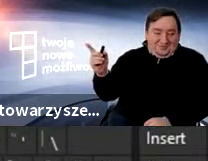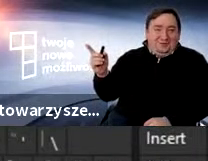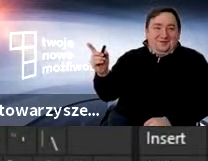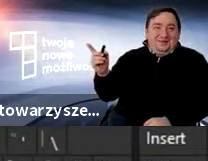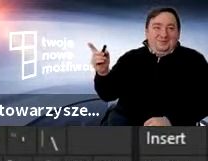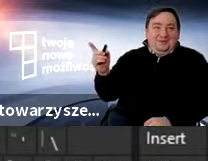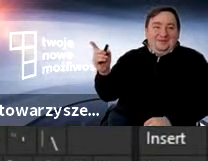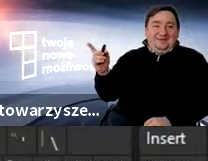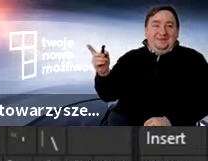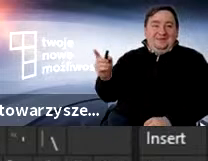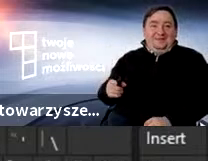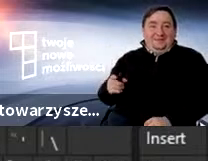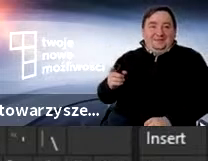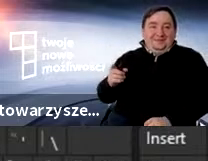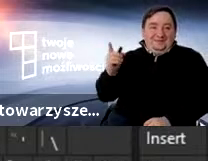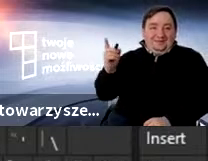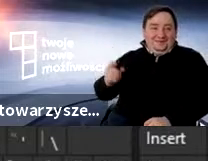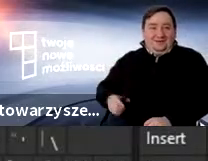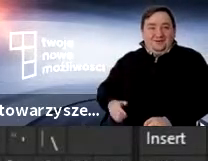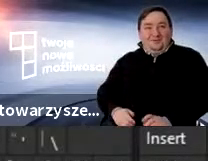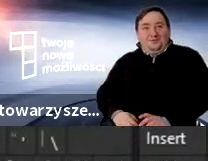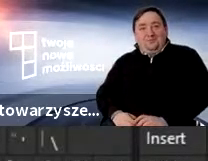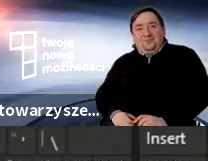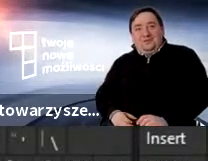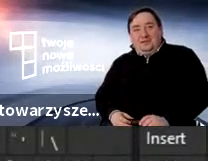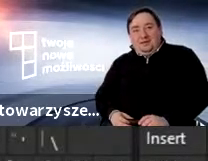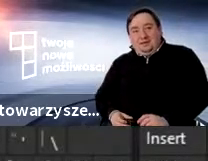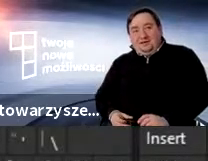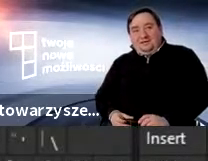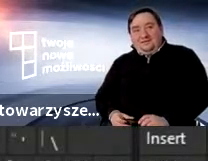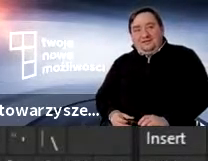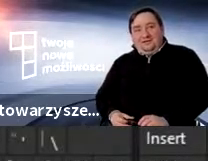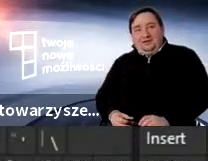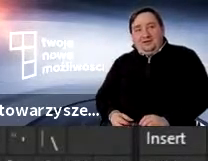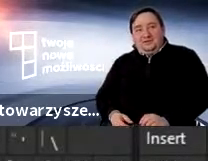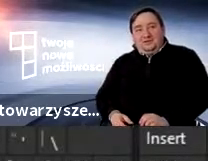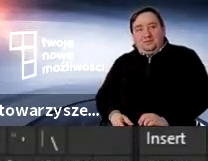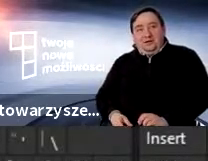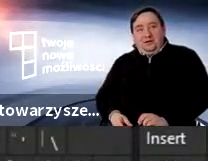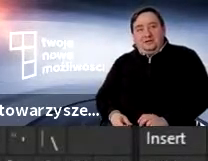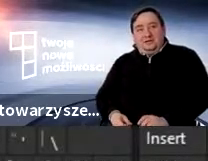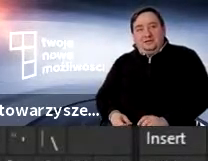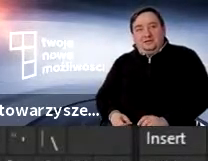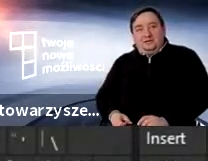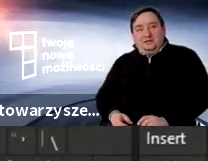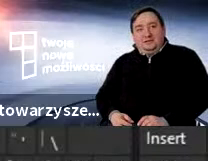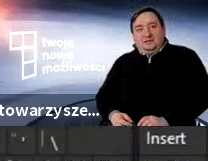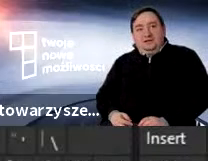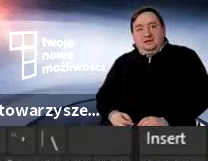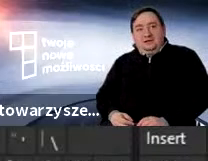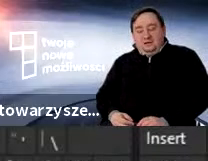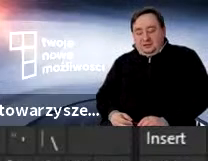W prawym górnym rogu Wiktoria, osoba z